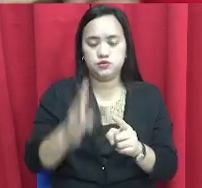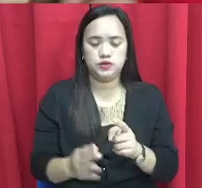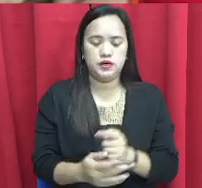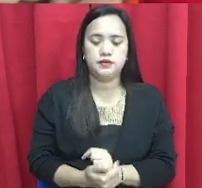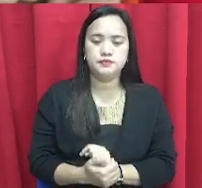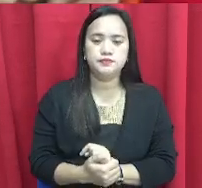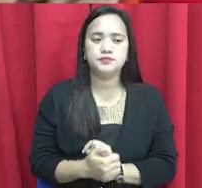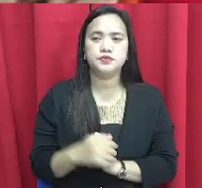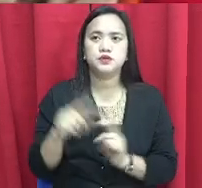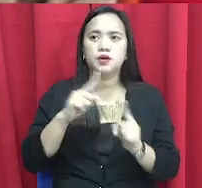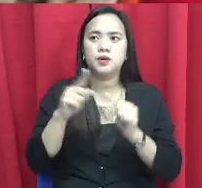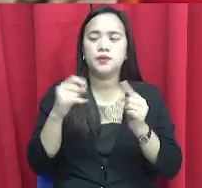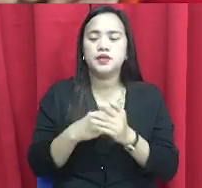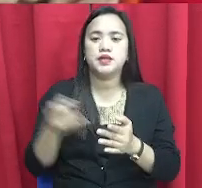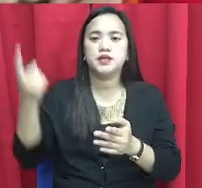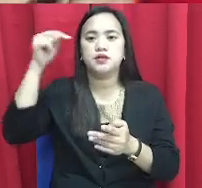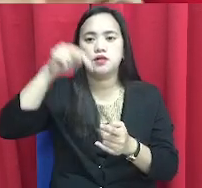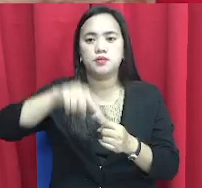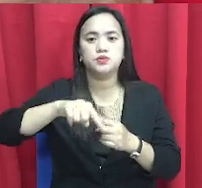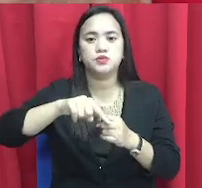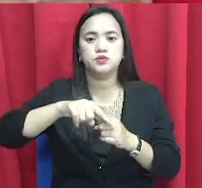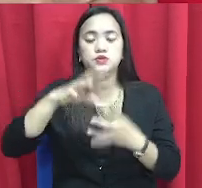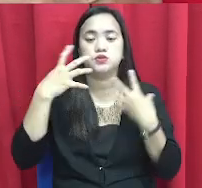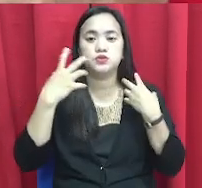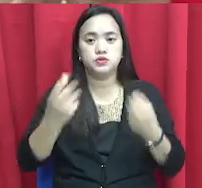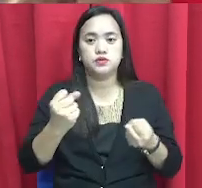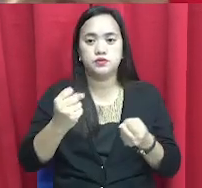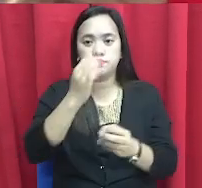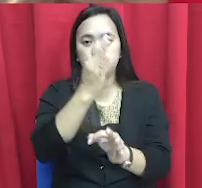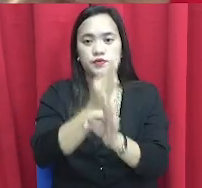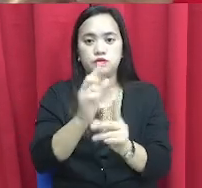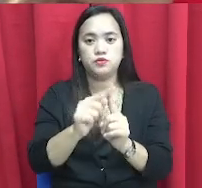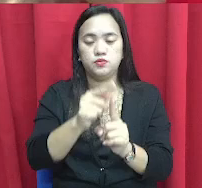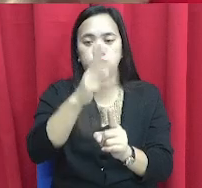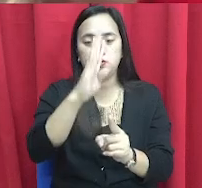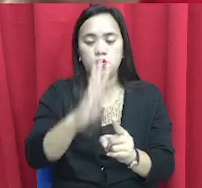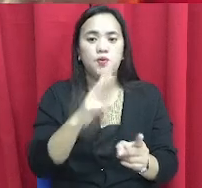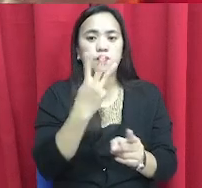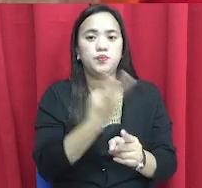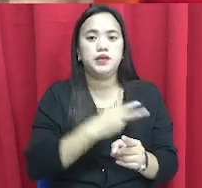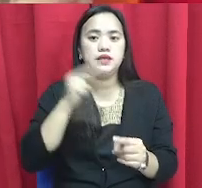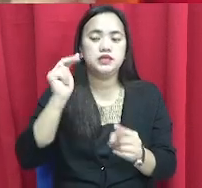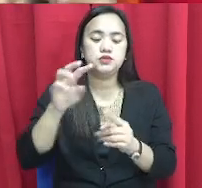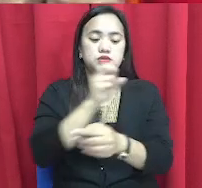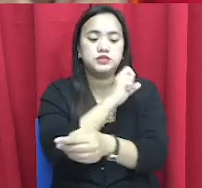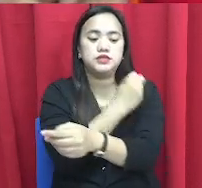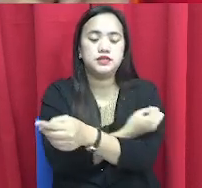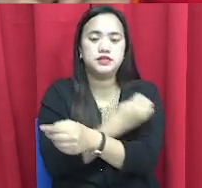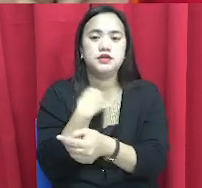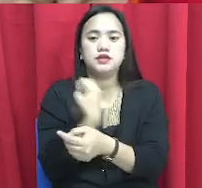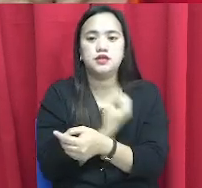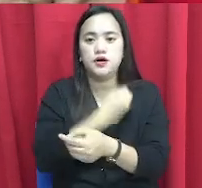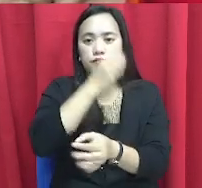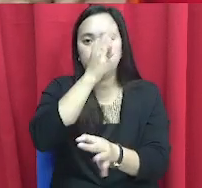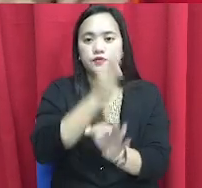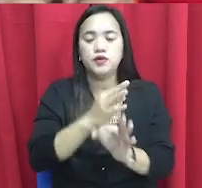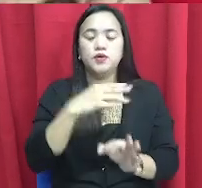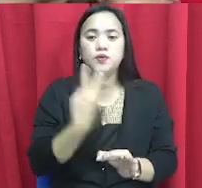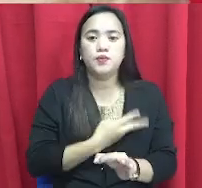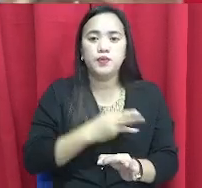pagpapatibay ng ating pananampalataya when we say we we was to strengthen the faith ay kailangan po